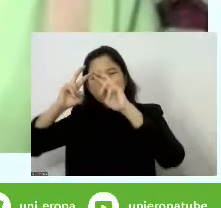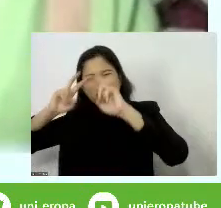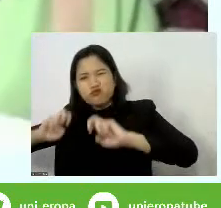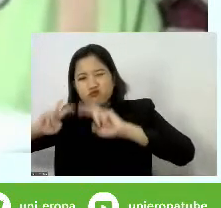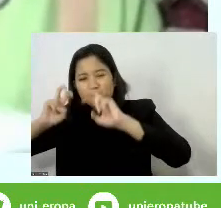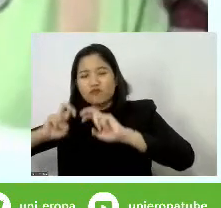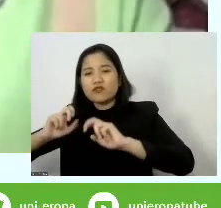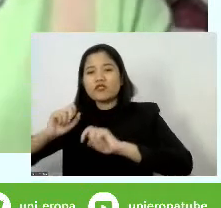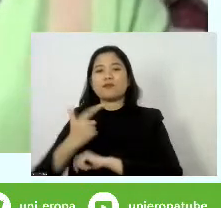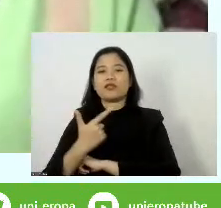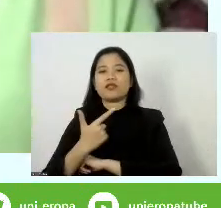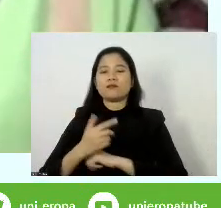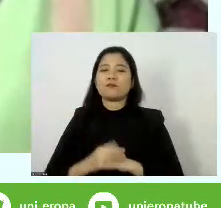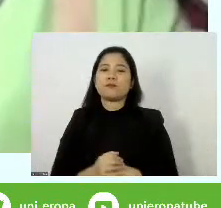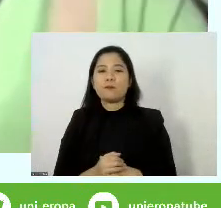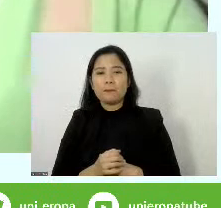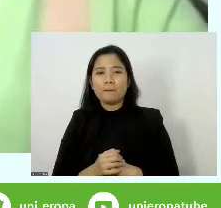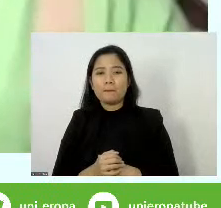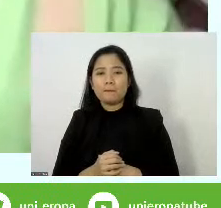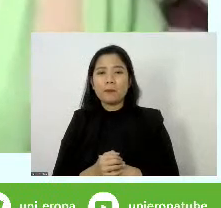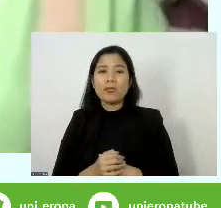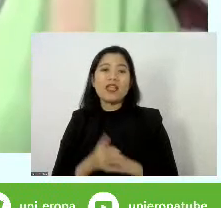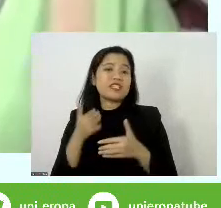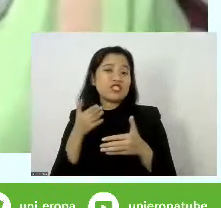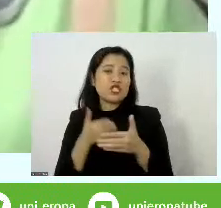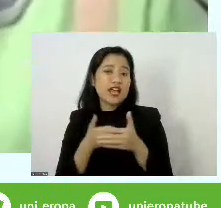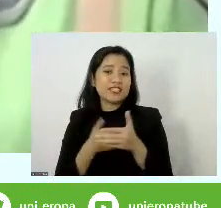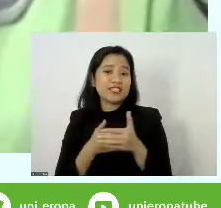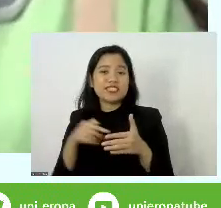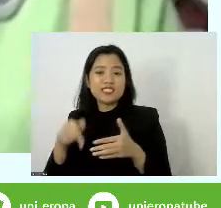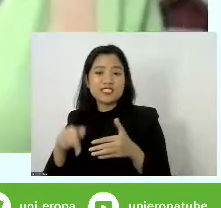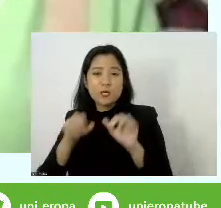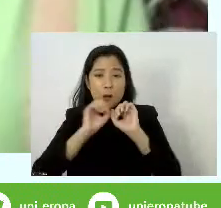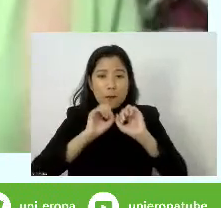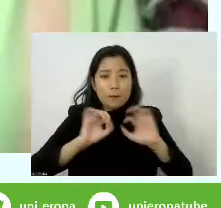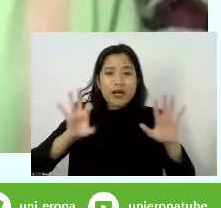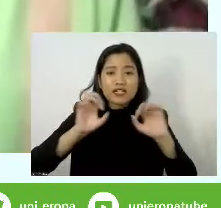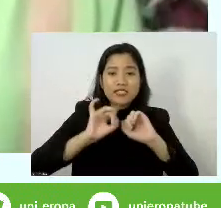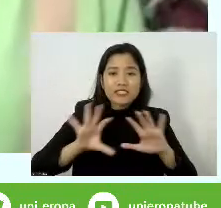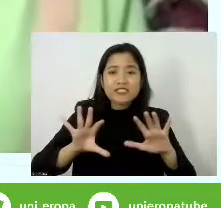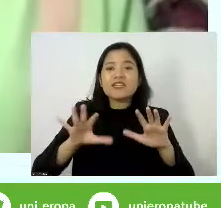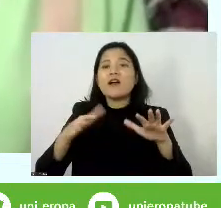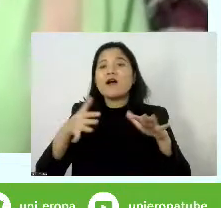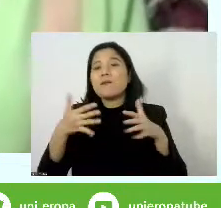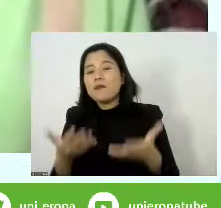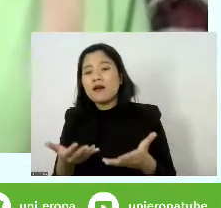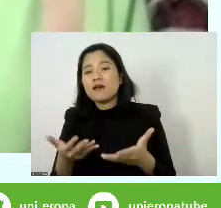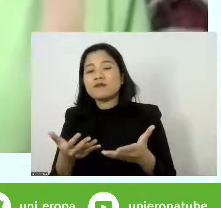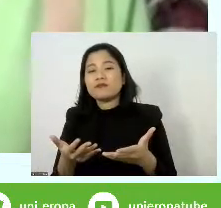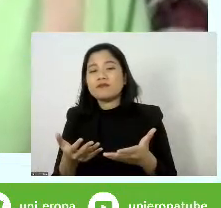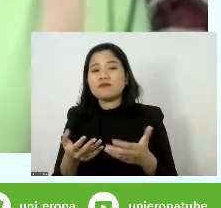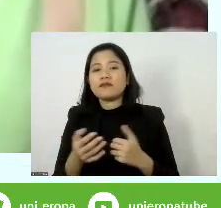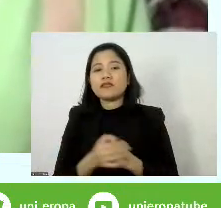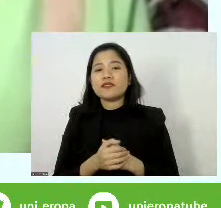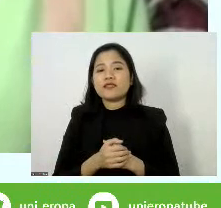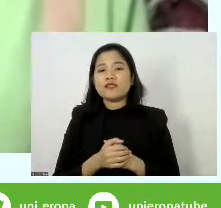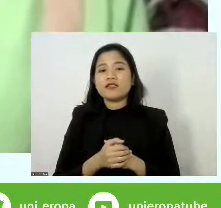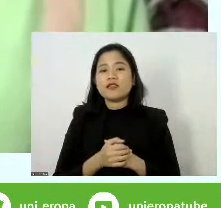atau dari calon sendiri nih dalam mengkampanyekan atau mungkin dengan dengan